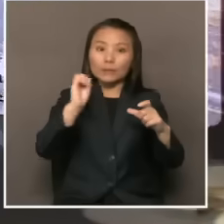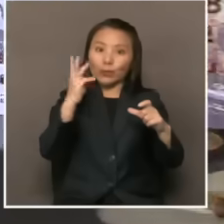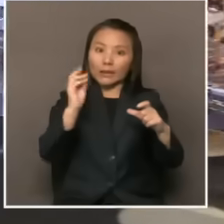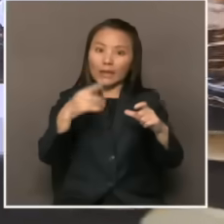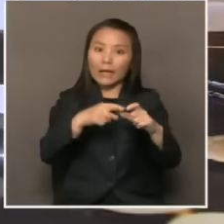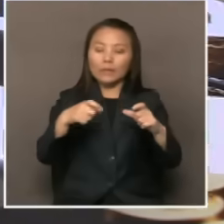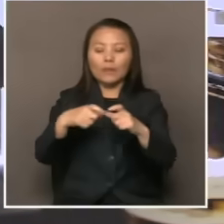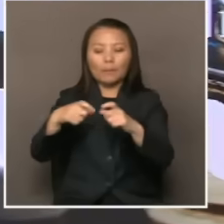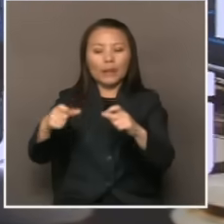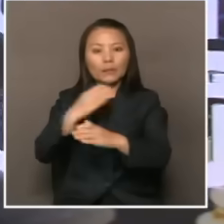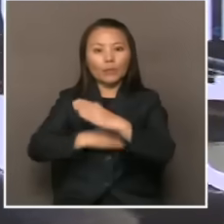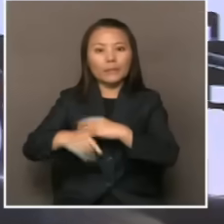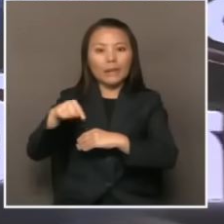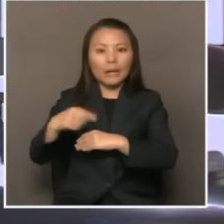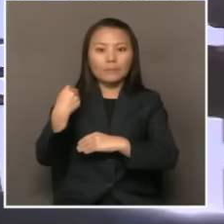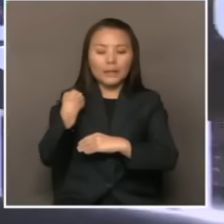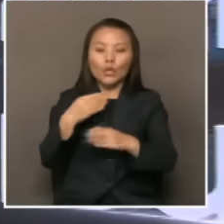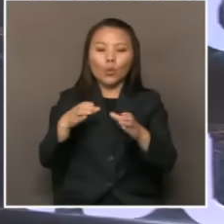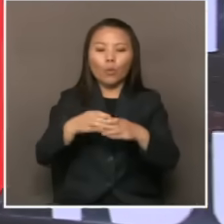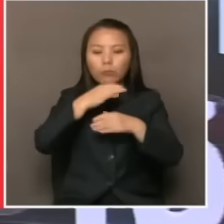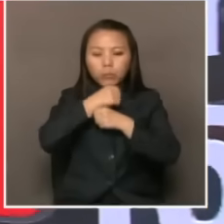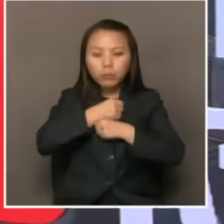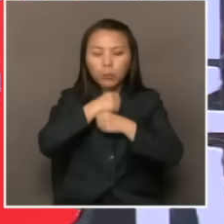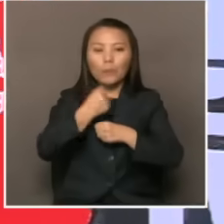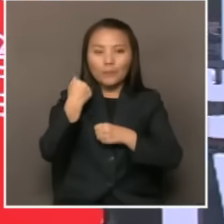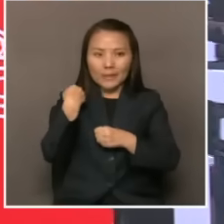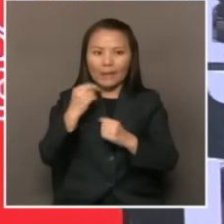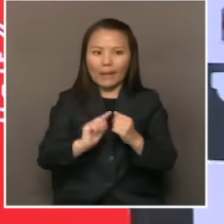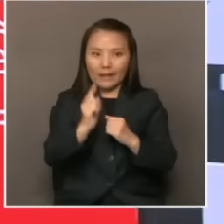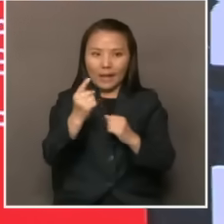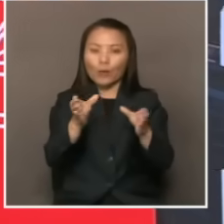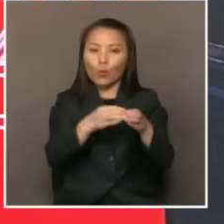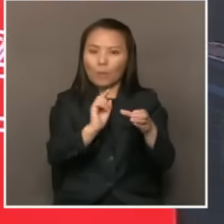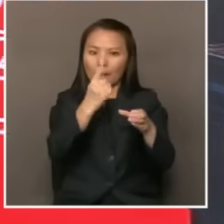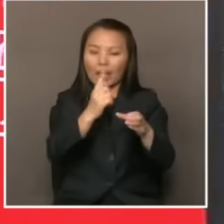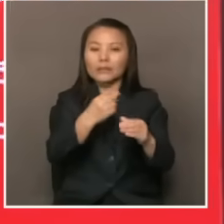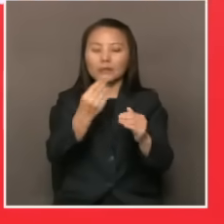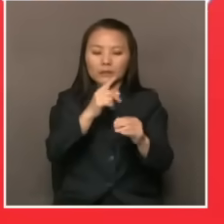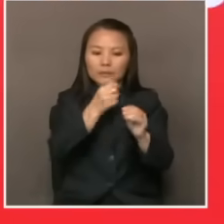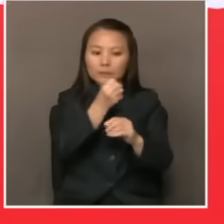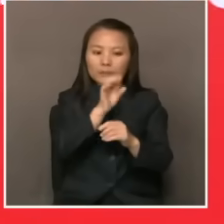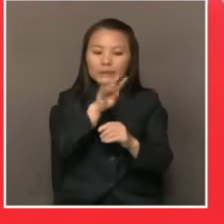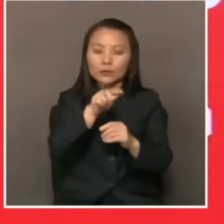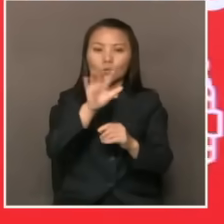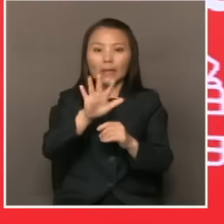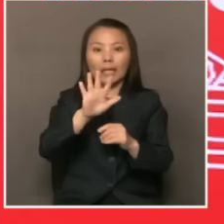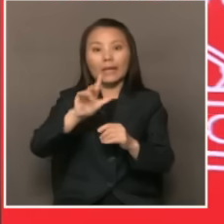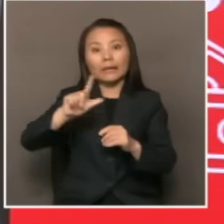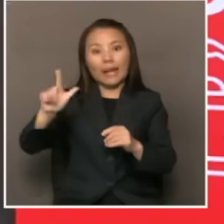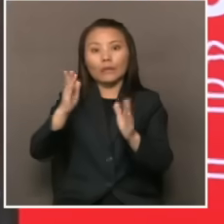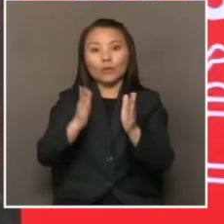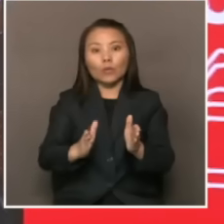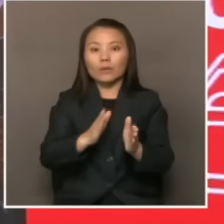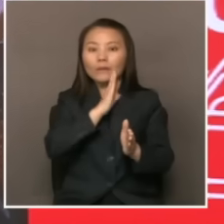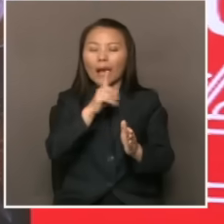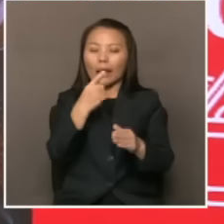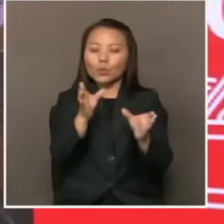รัฐแล้วก็คนพิการนะคะก็จะมีกลุ่มเปลอบางกลุ่มนี้ในเฟสแรกนี้นะคะถึง 14.55ล้านคนดังนั้นถ้าคุณ